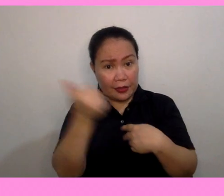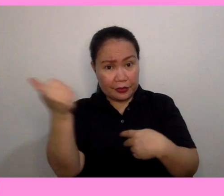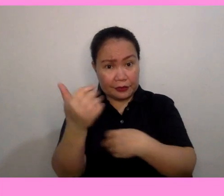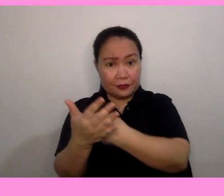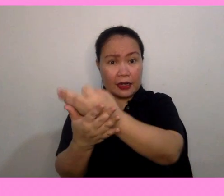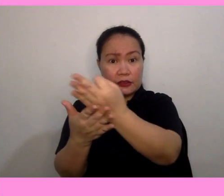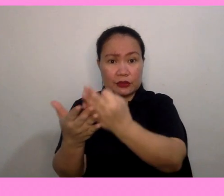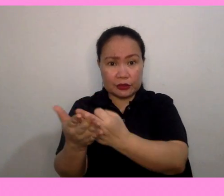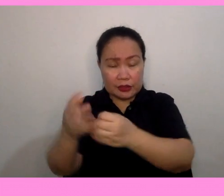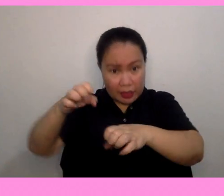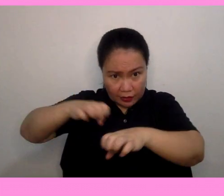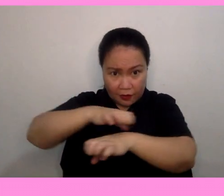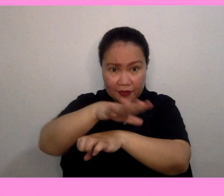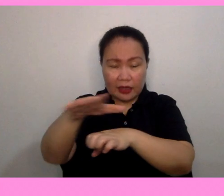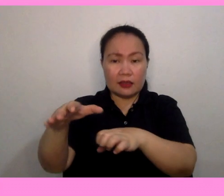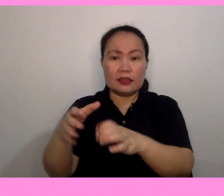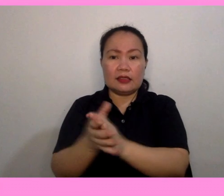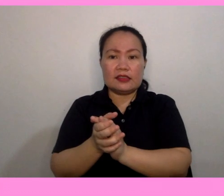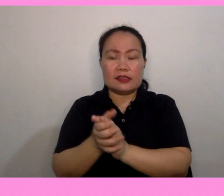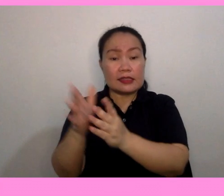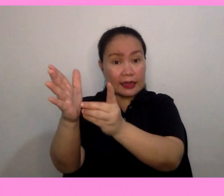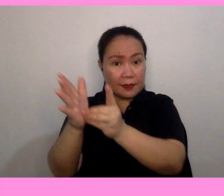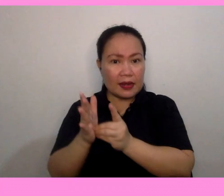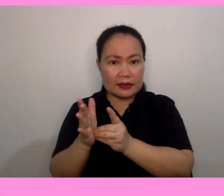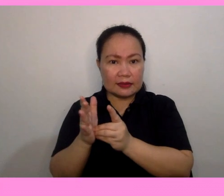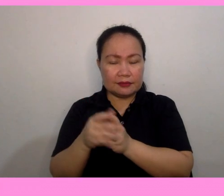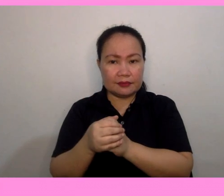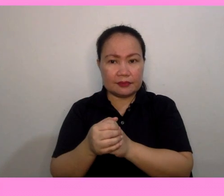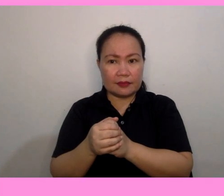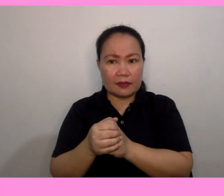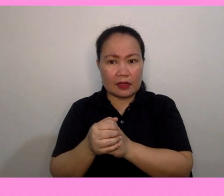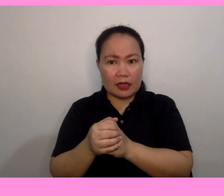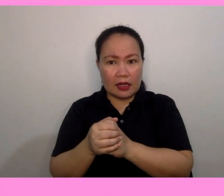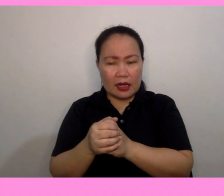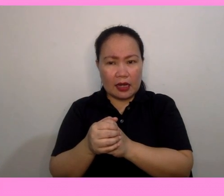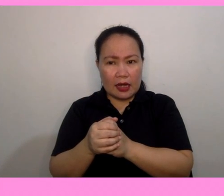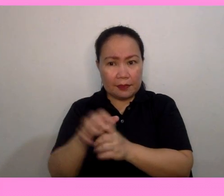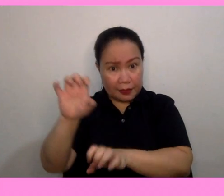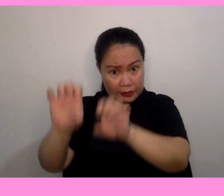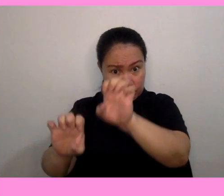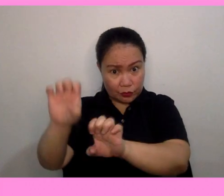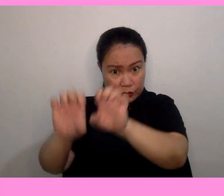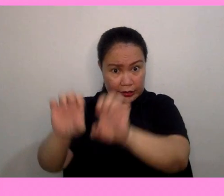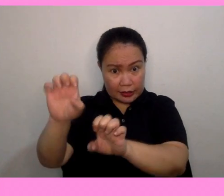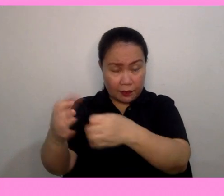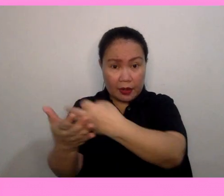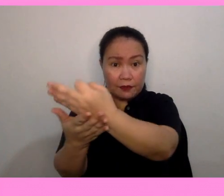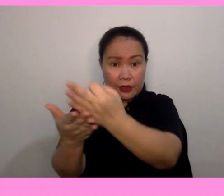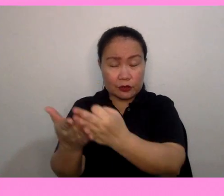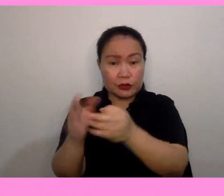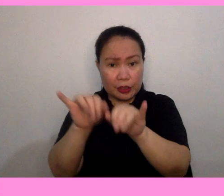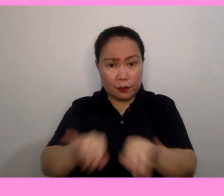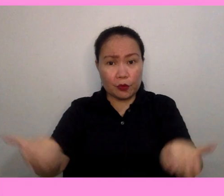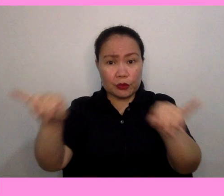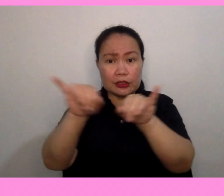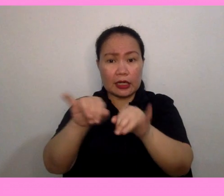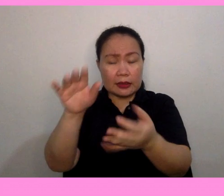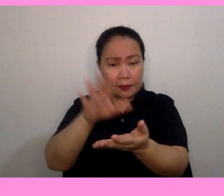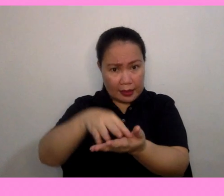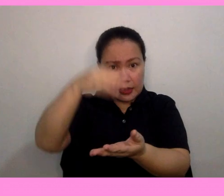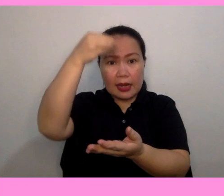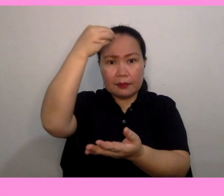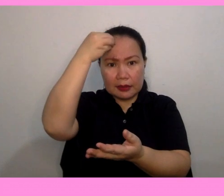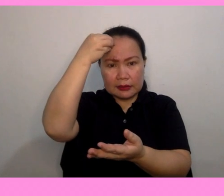mga salik na nakaaapekto sa demand. Ang pagsusuri sa mga salik na ito ay mahalagang